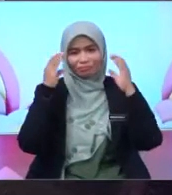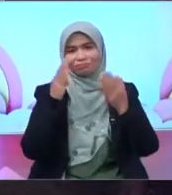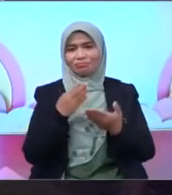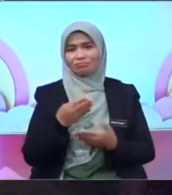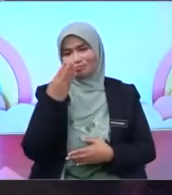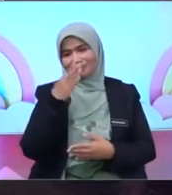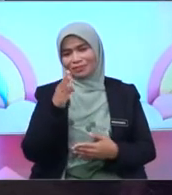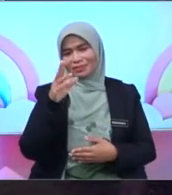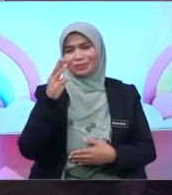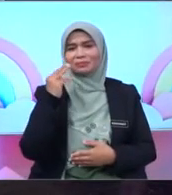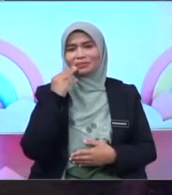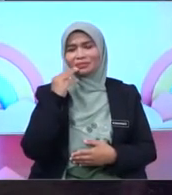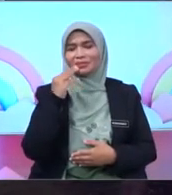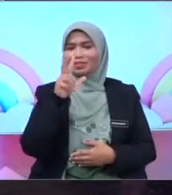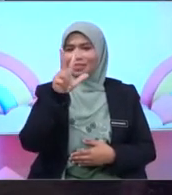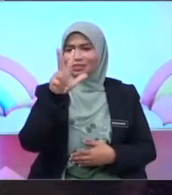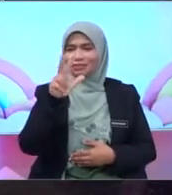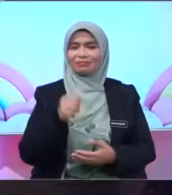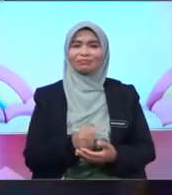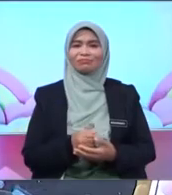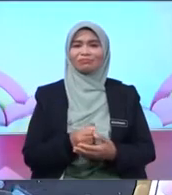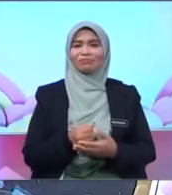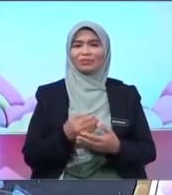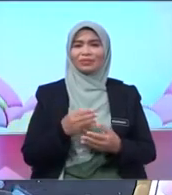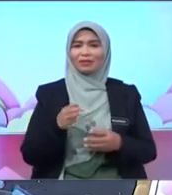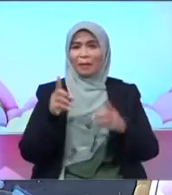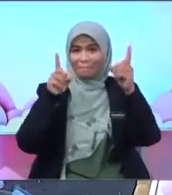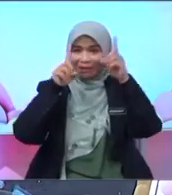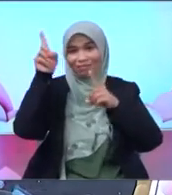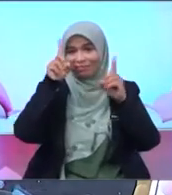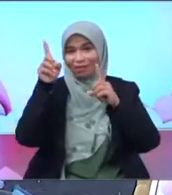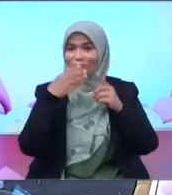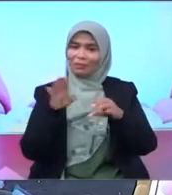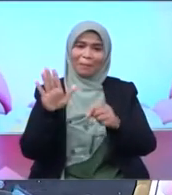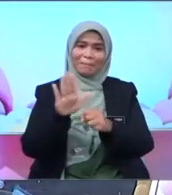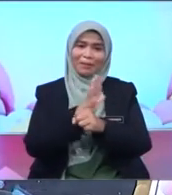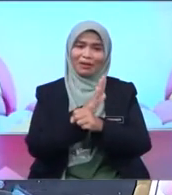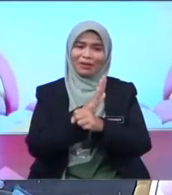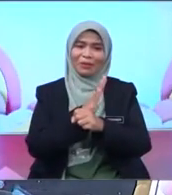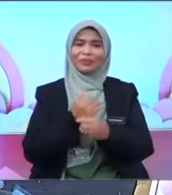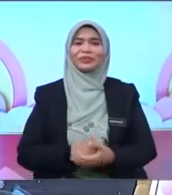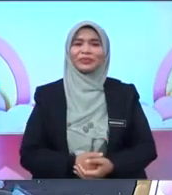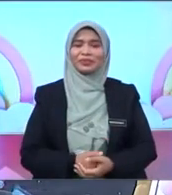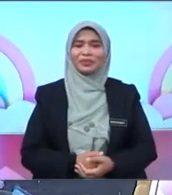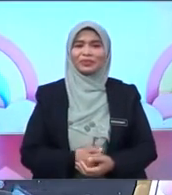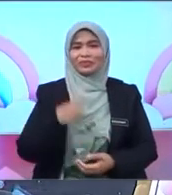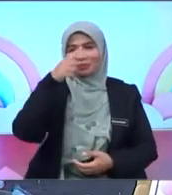Singo Kita penuh tapi kita udah banyak bintang Mira seluruhnya sebanyak